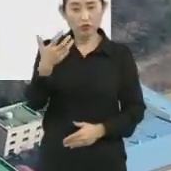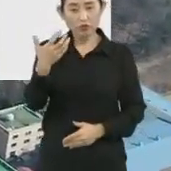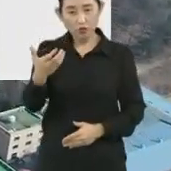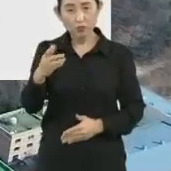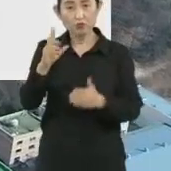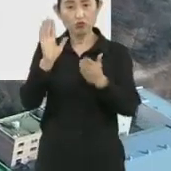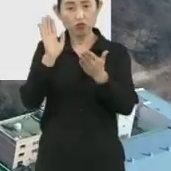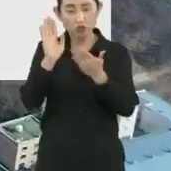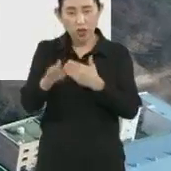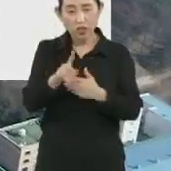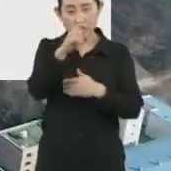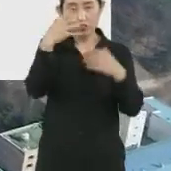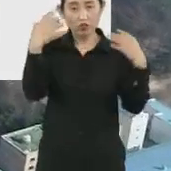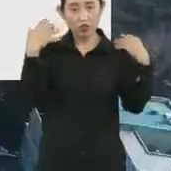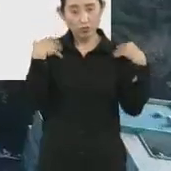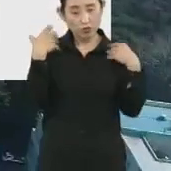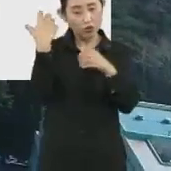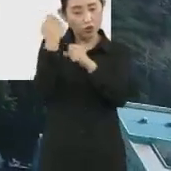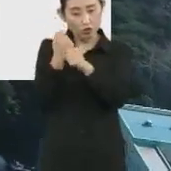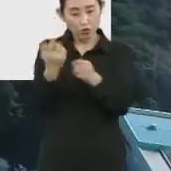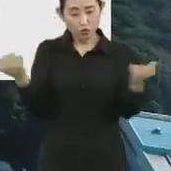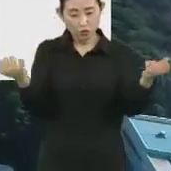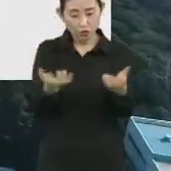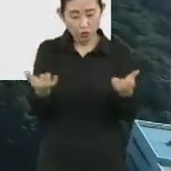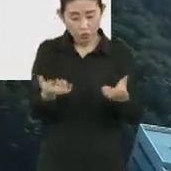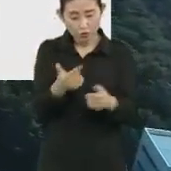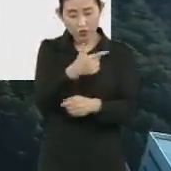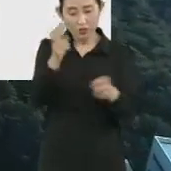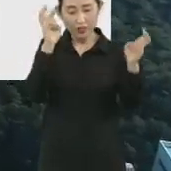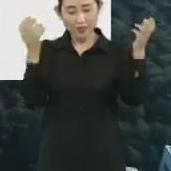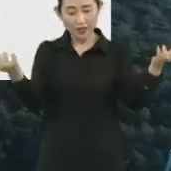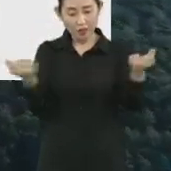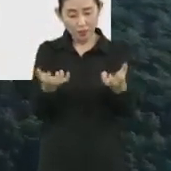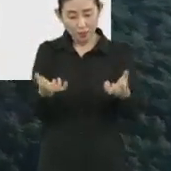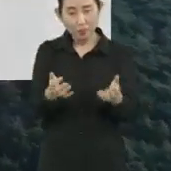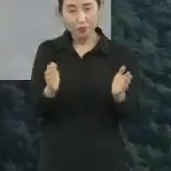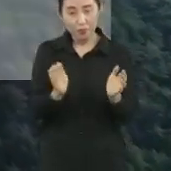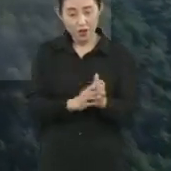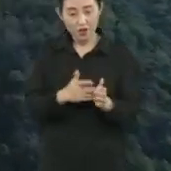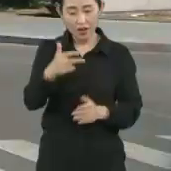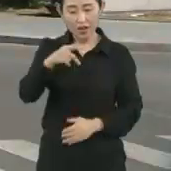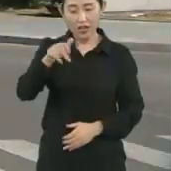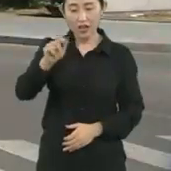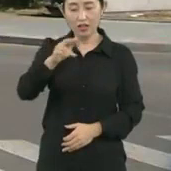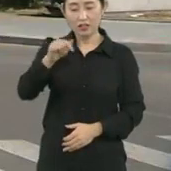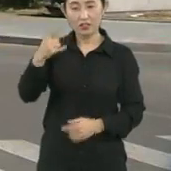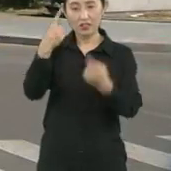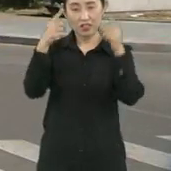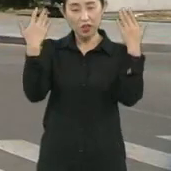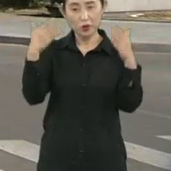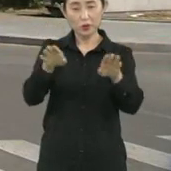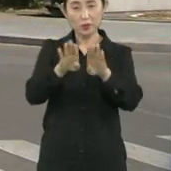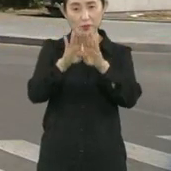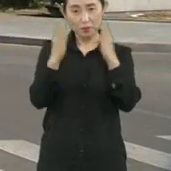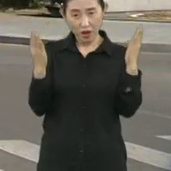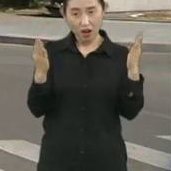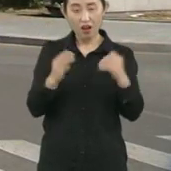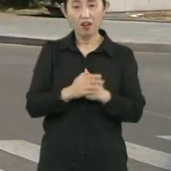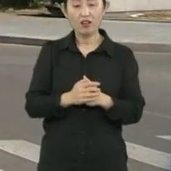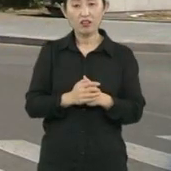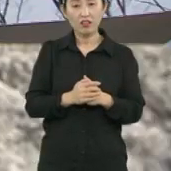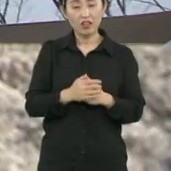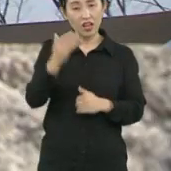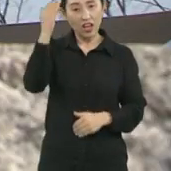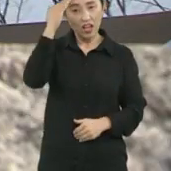90년대를 거치며 정부출연연구소와 대기업연구소들이 잇따라 들어서고 카이스트가 문을 열면서 대한민국의